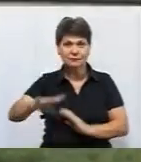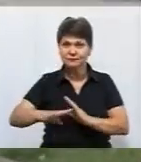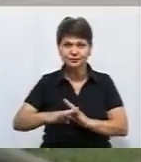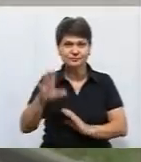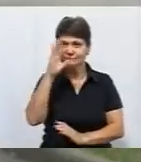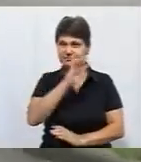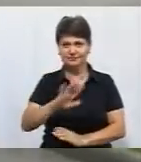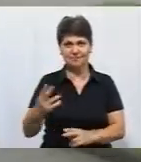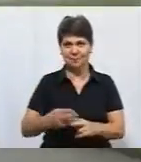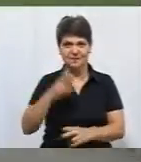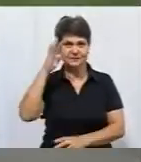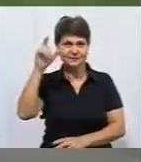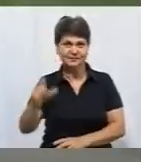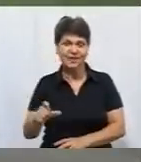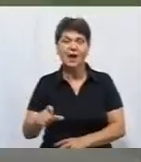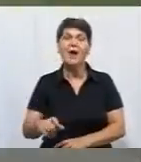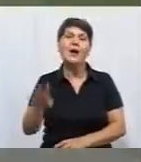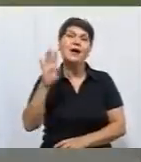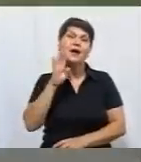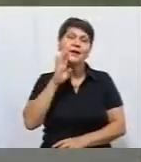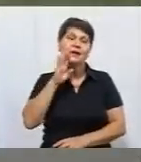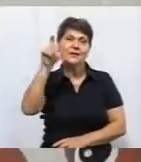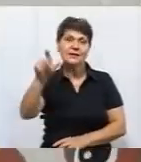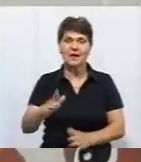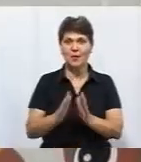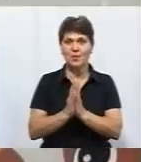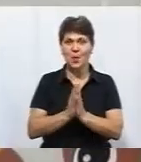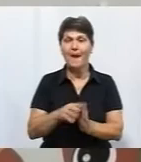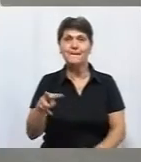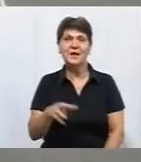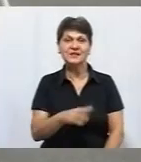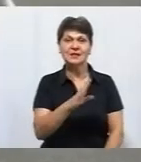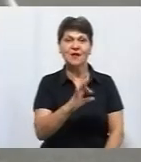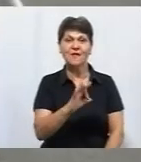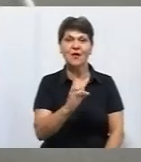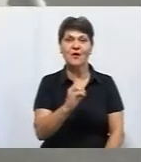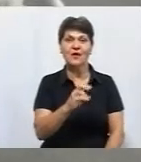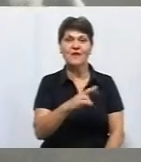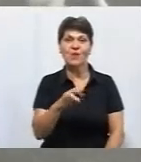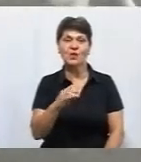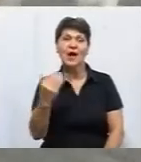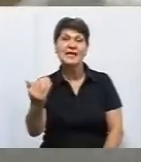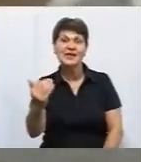Перевірити зручність розміщення поїлки Ксенія просить Максима Воєводка та його Кокса.